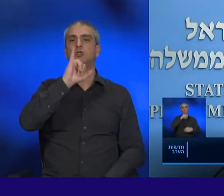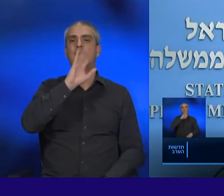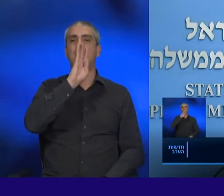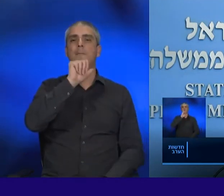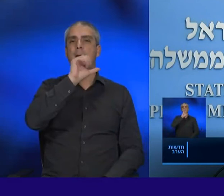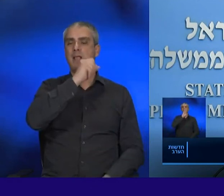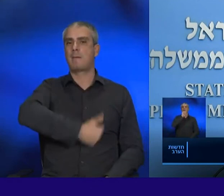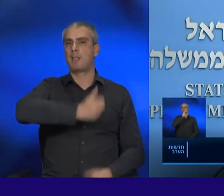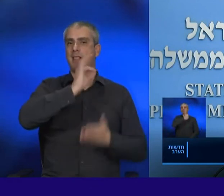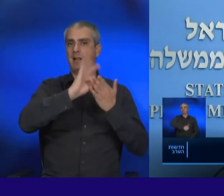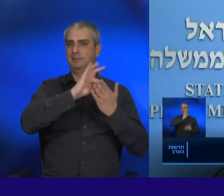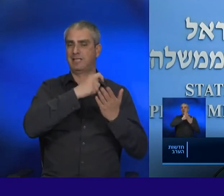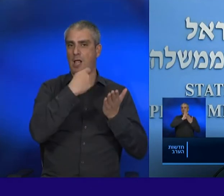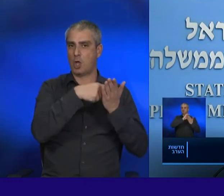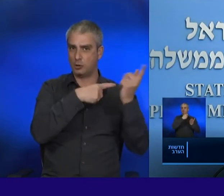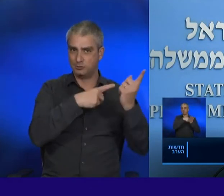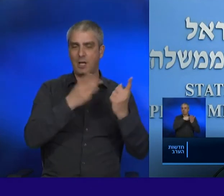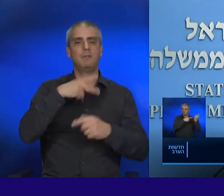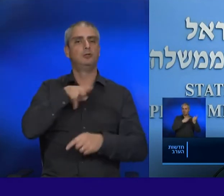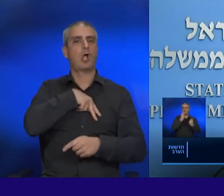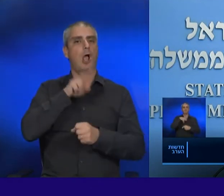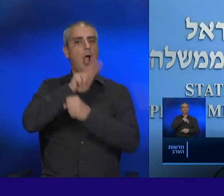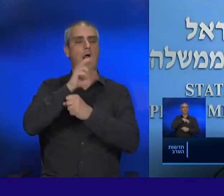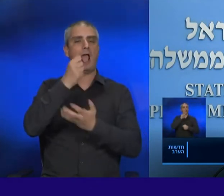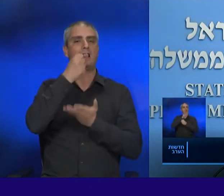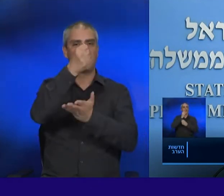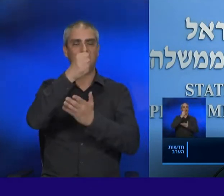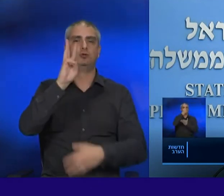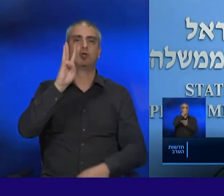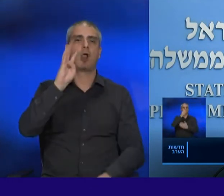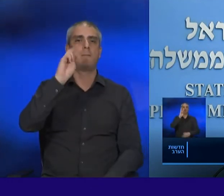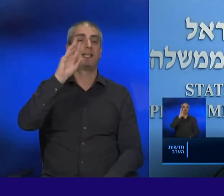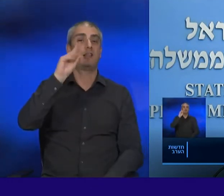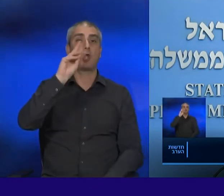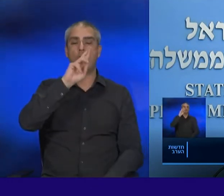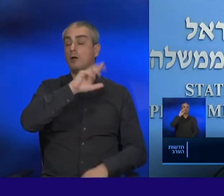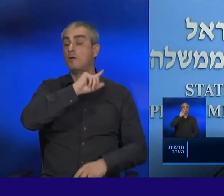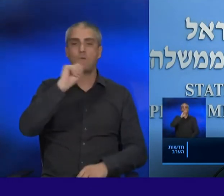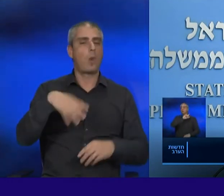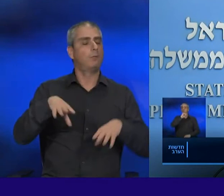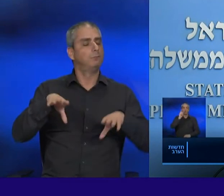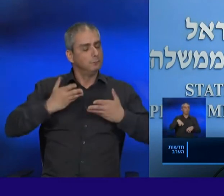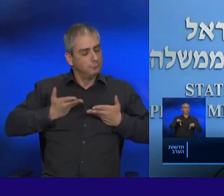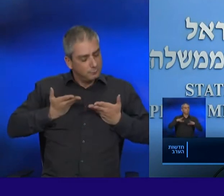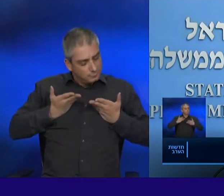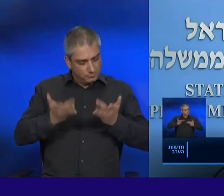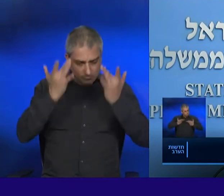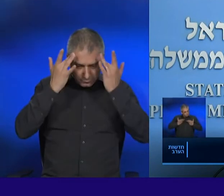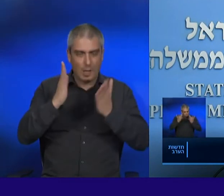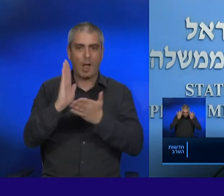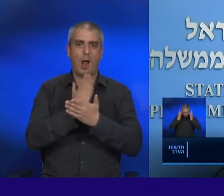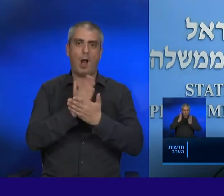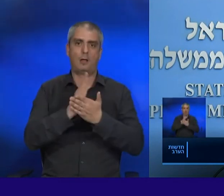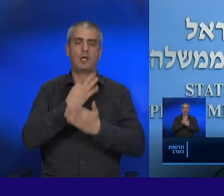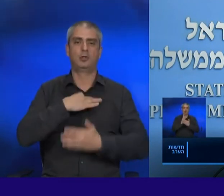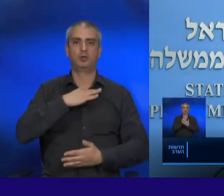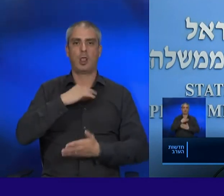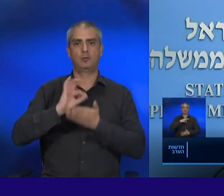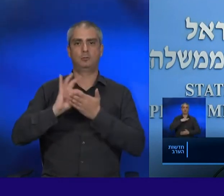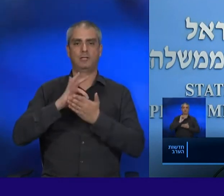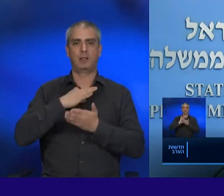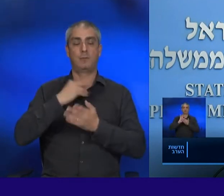מנכל משרד האוצר, גם עם הממונה לתקציבים, שאול מרידור וכולם מסורים באופן מלא להחלטה שלנו